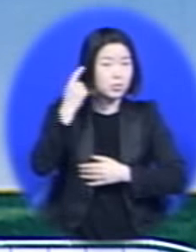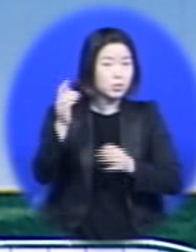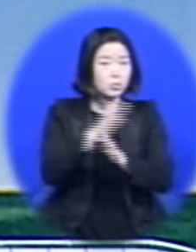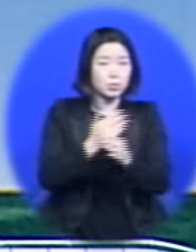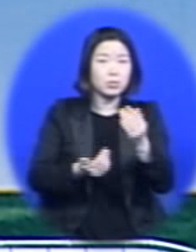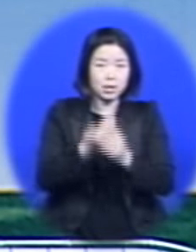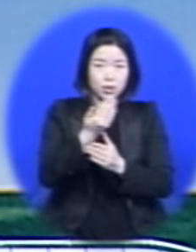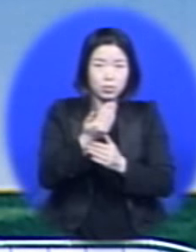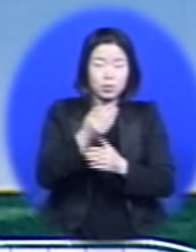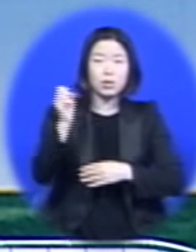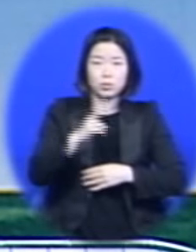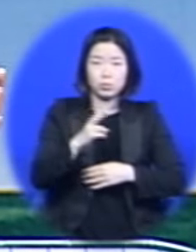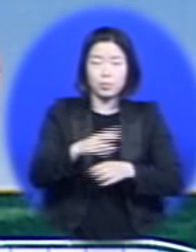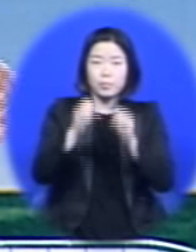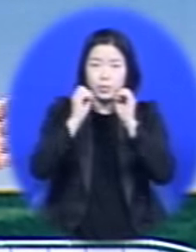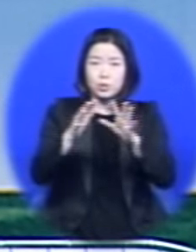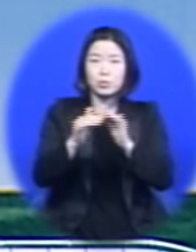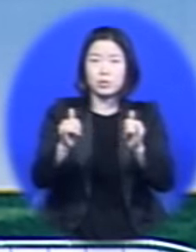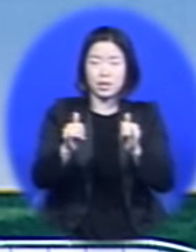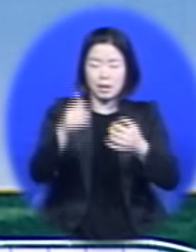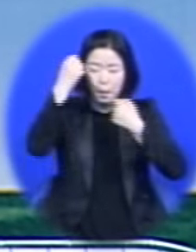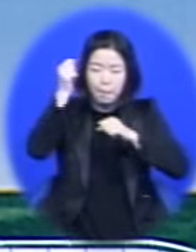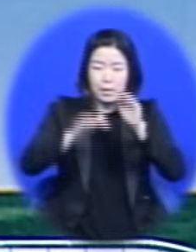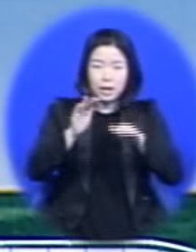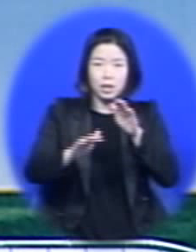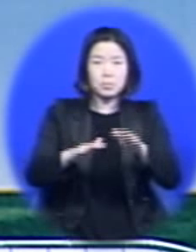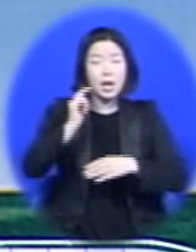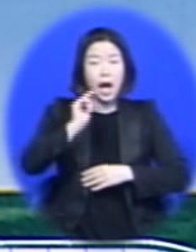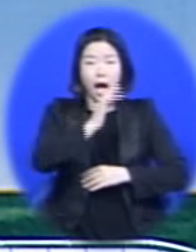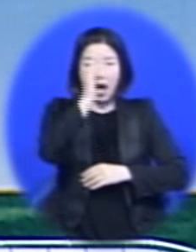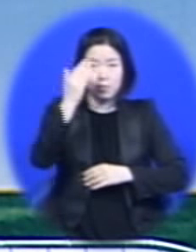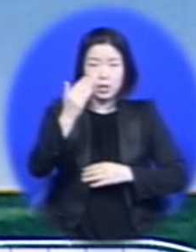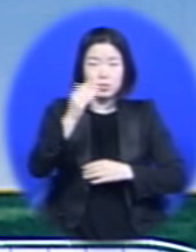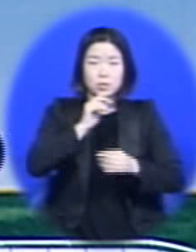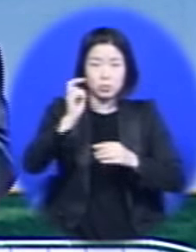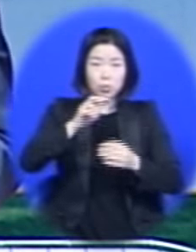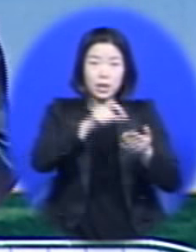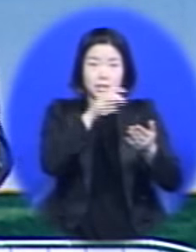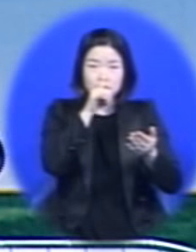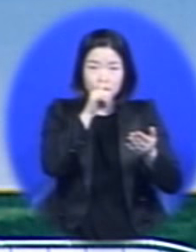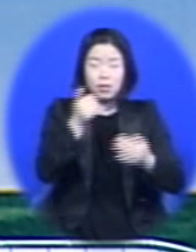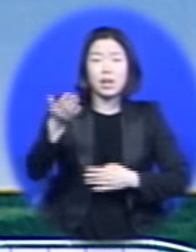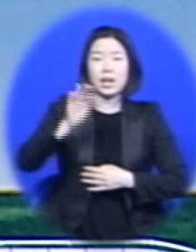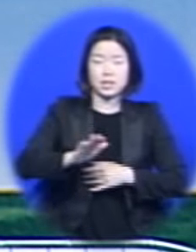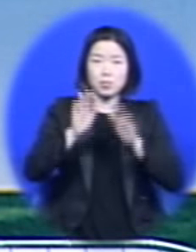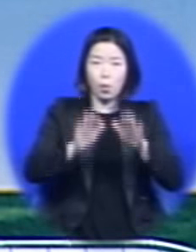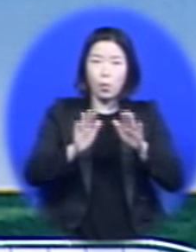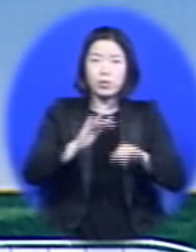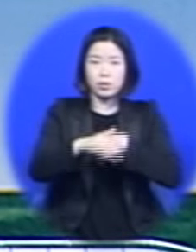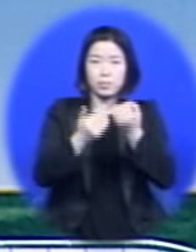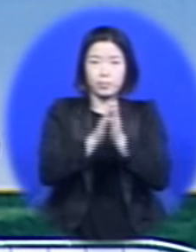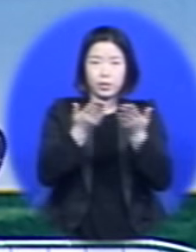것이고, 그리고 전도자의 발걸음이 얼마나 아름다운가 하는 노래가 나오는데, 그러나 오늘 본문의